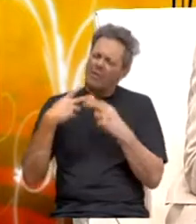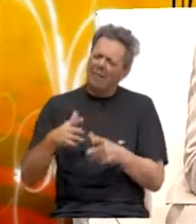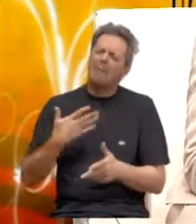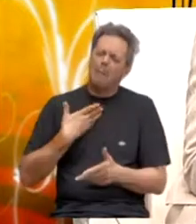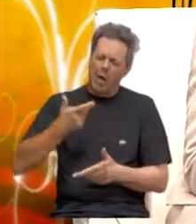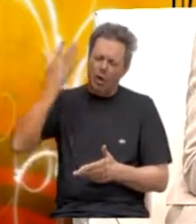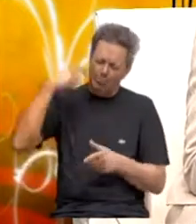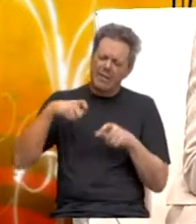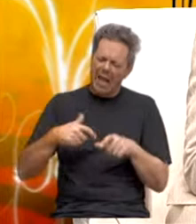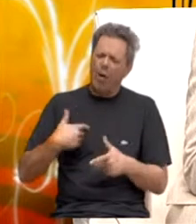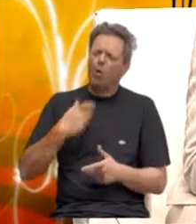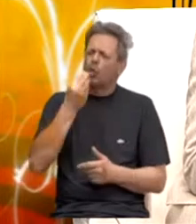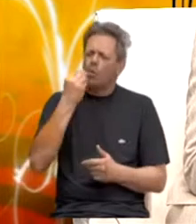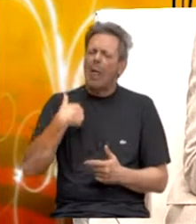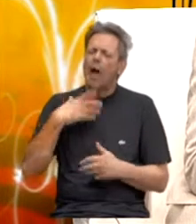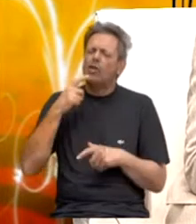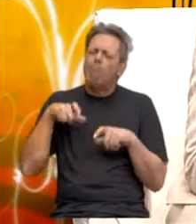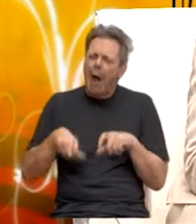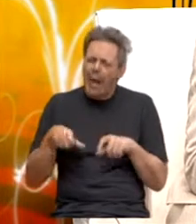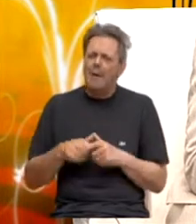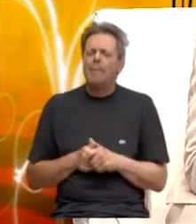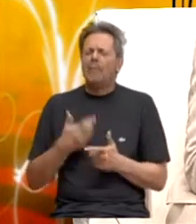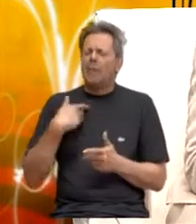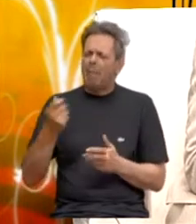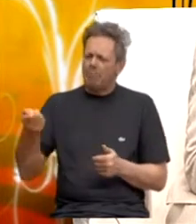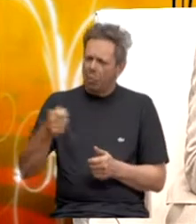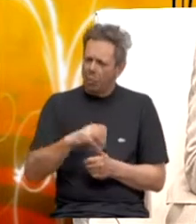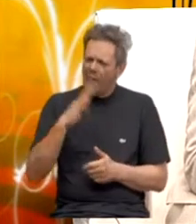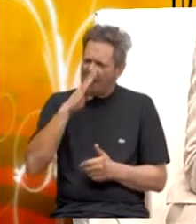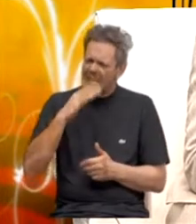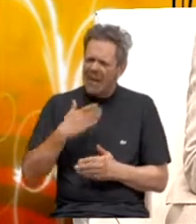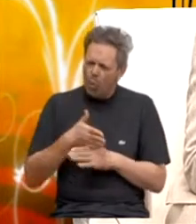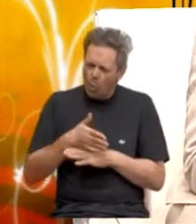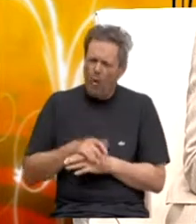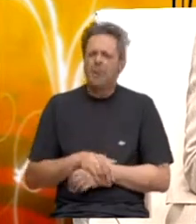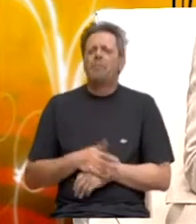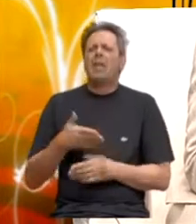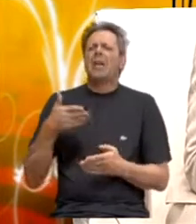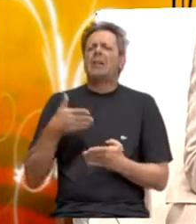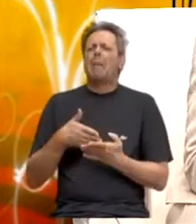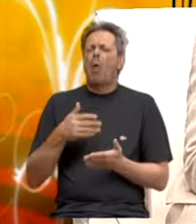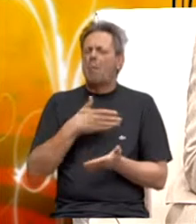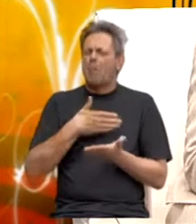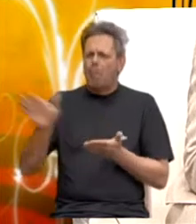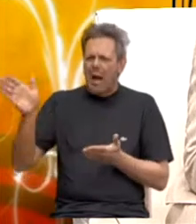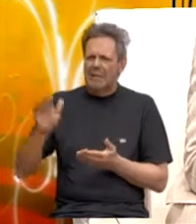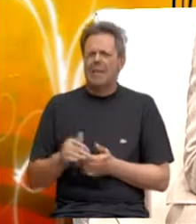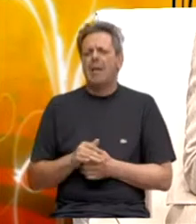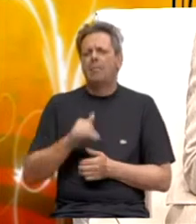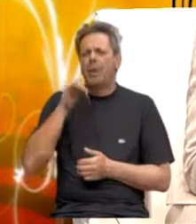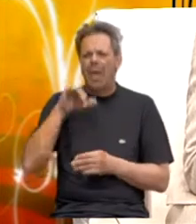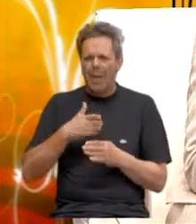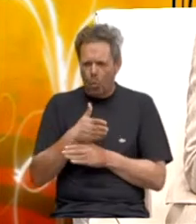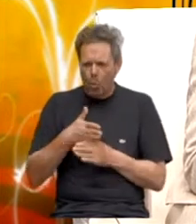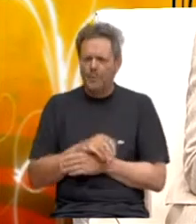bake. Bake, da. Tako je. Znači, trebalo bi uzeti taj crni kruh koji ima dosta vlakana. Trebalo bi izbaciti, gotovo skroz izbaciti